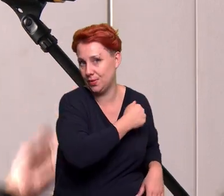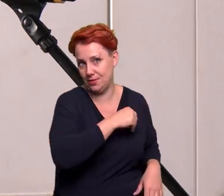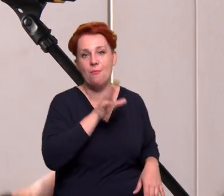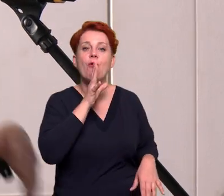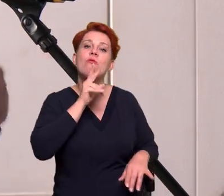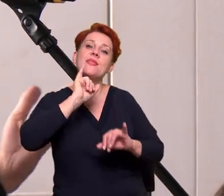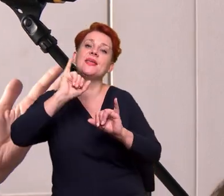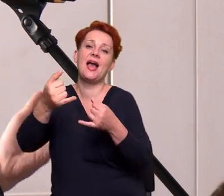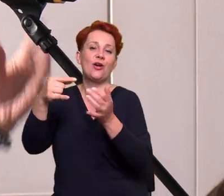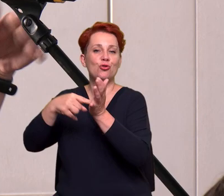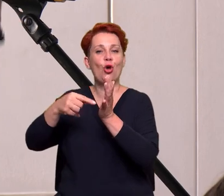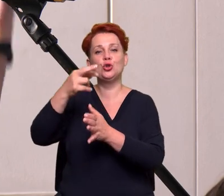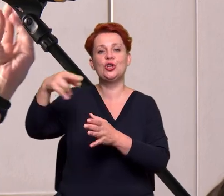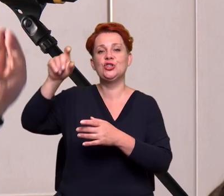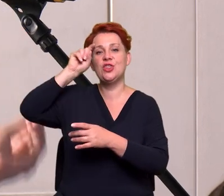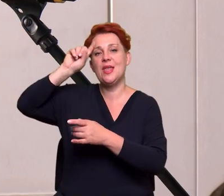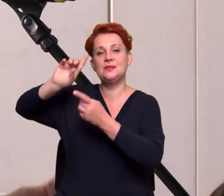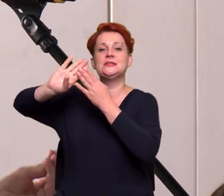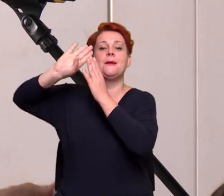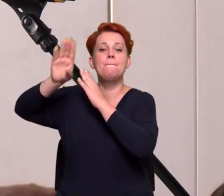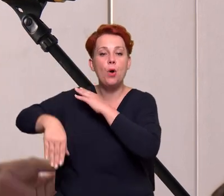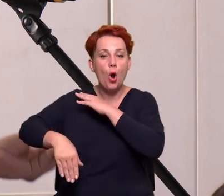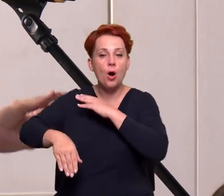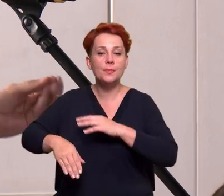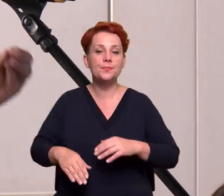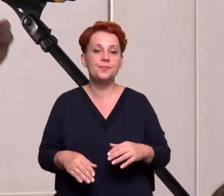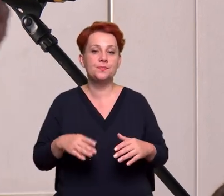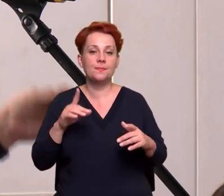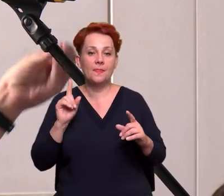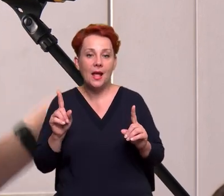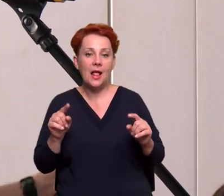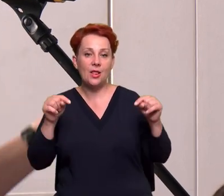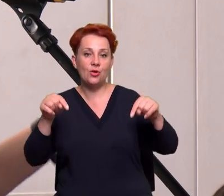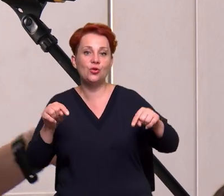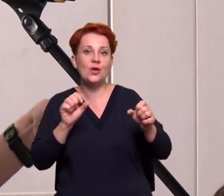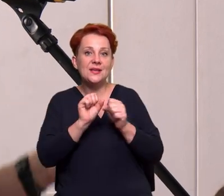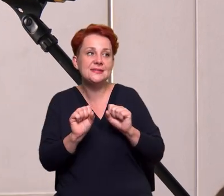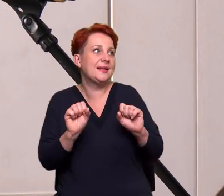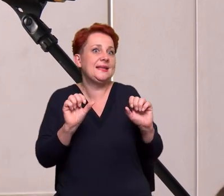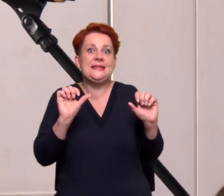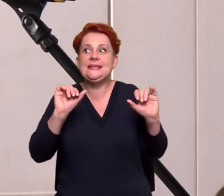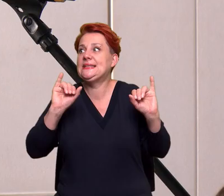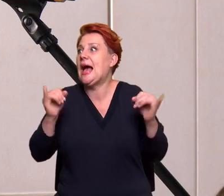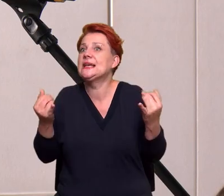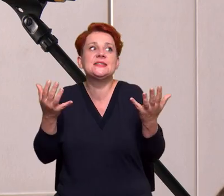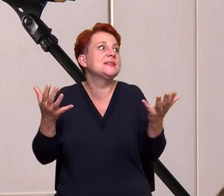niektóre poniemieckie artefakty są, ale one są jakieś w ten sposób, że